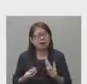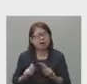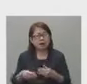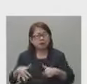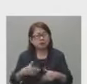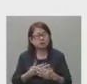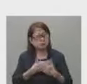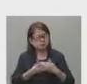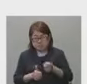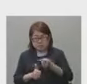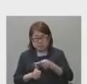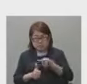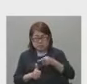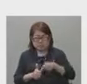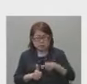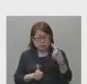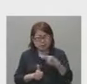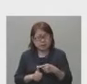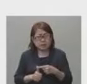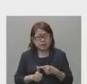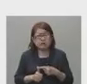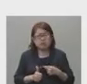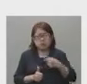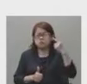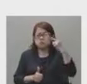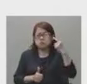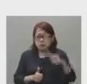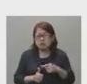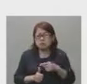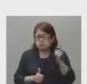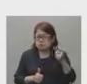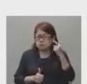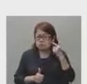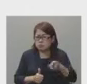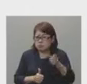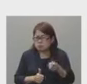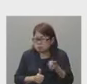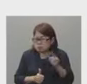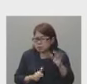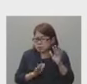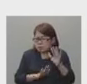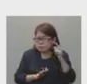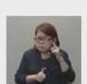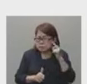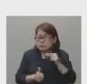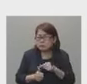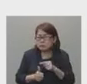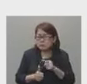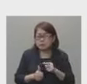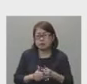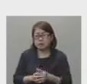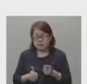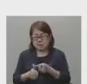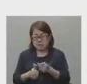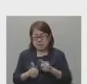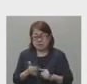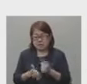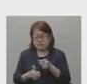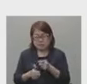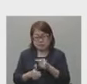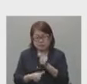ึ ง 400,000 ครั้งผมสืบทราบมาได้คร่าวๆนะฮะ ว่าต้นตอของการ